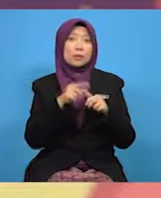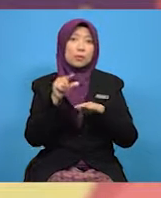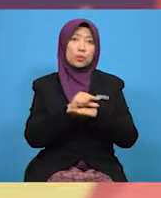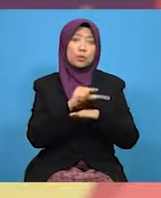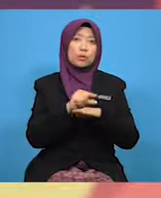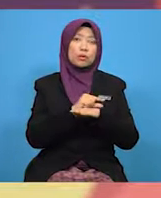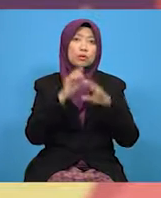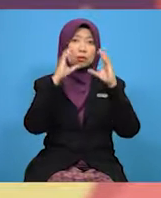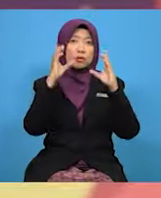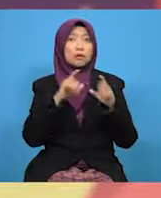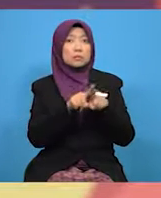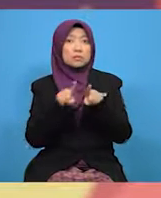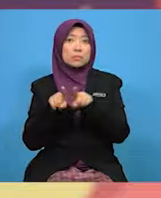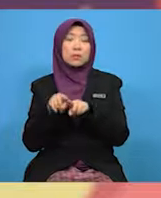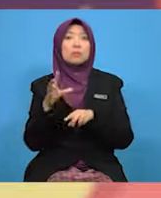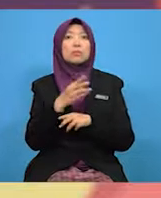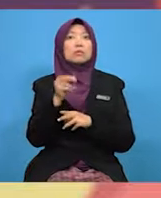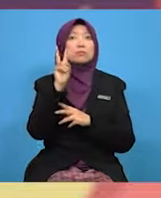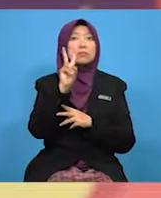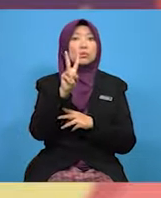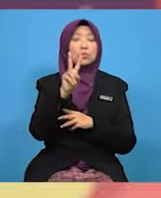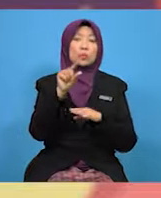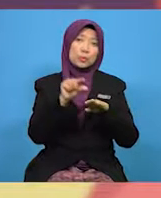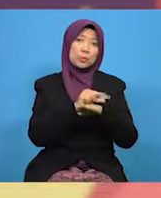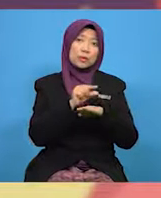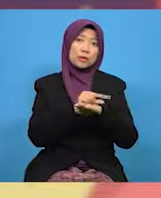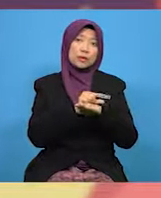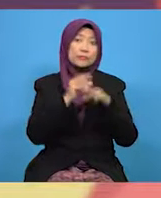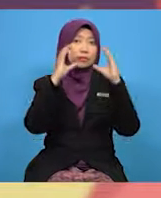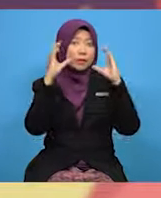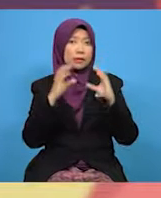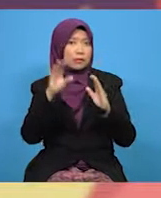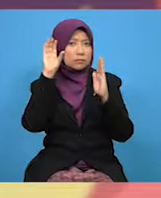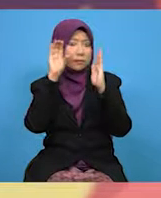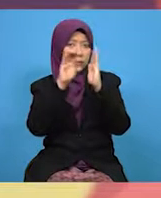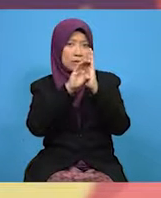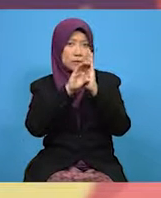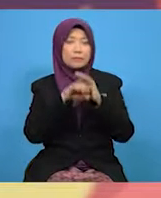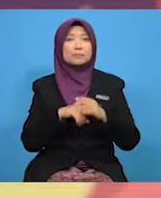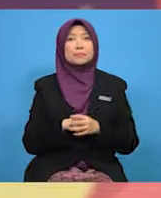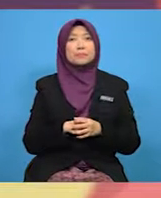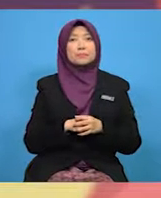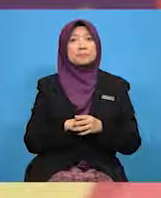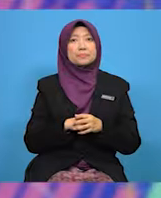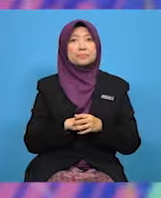kaedah persamaan dan yang kedua menggunakan kaedah gambar raja